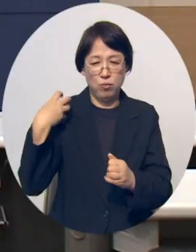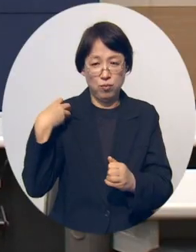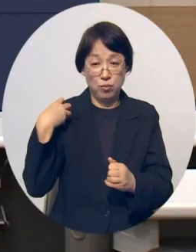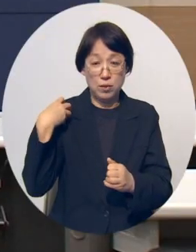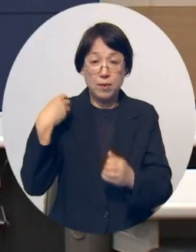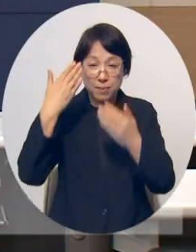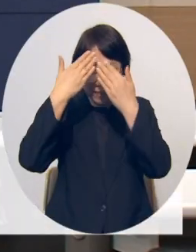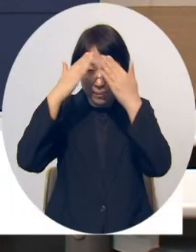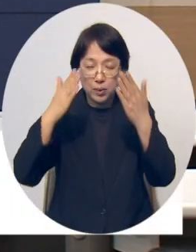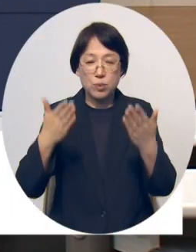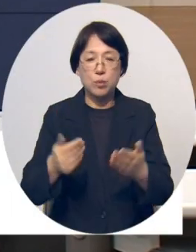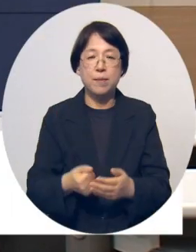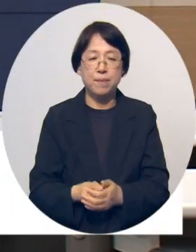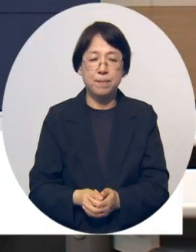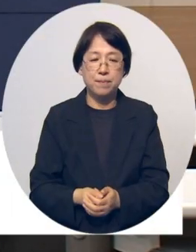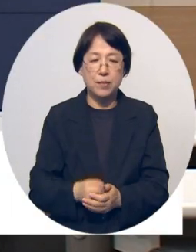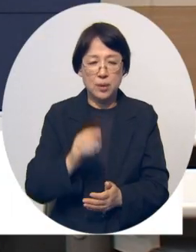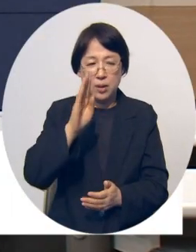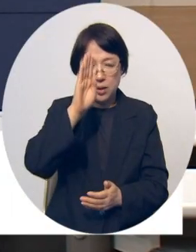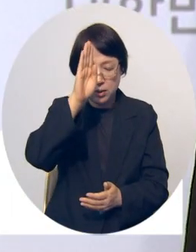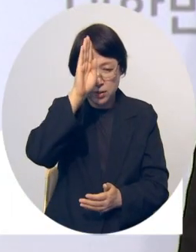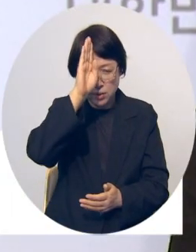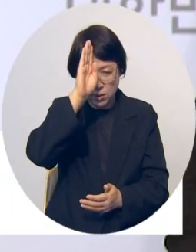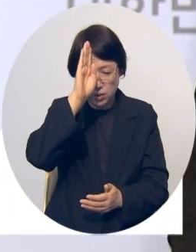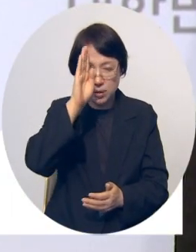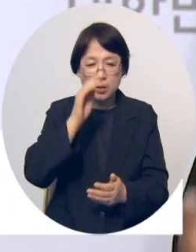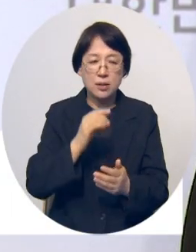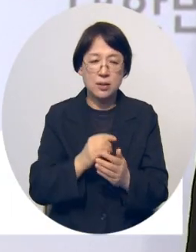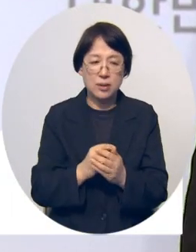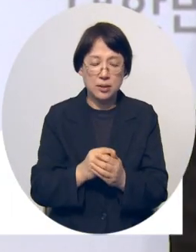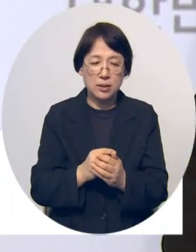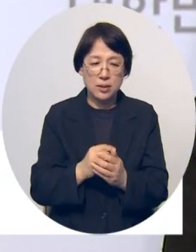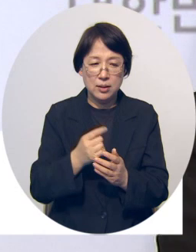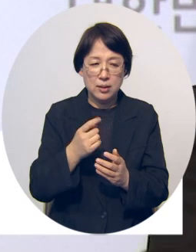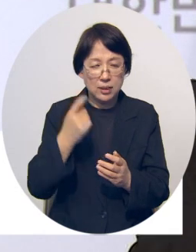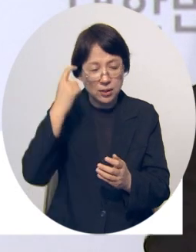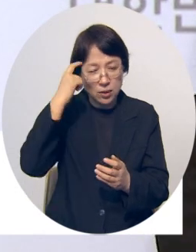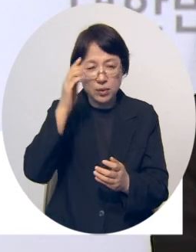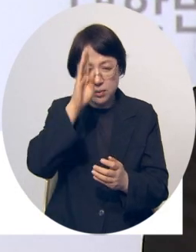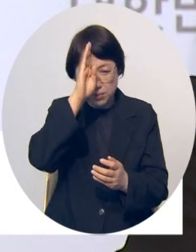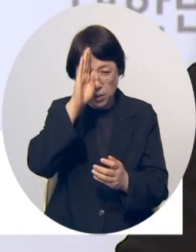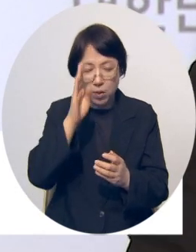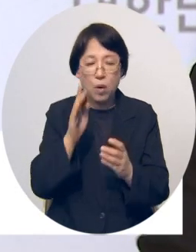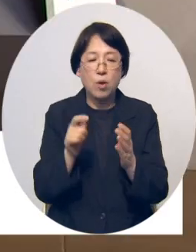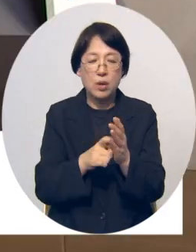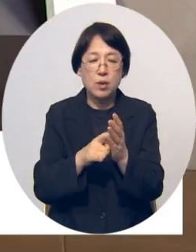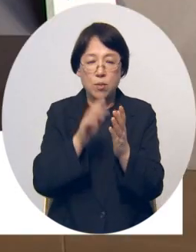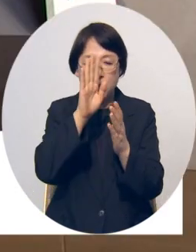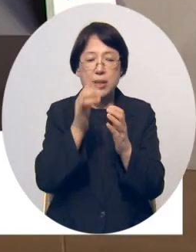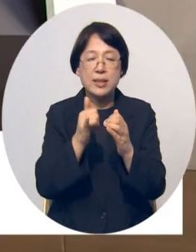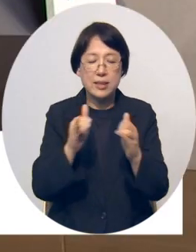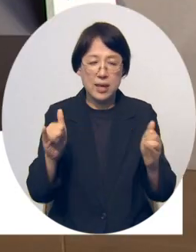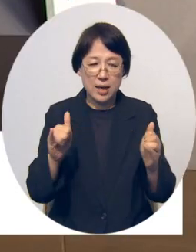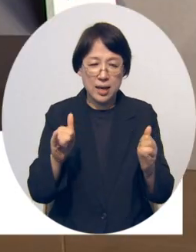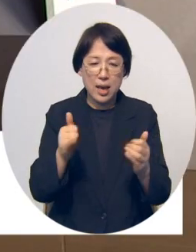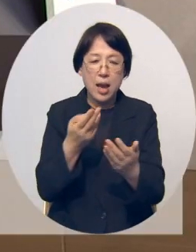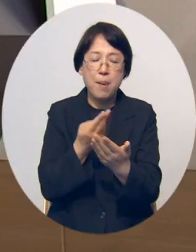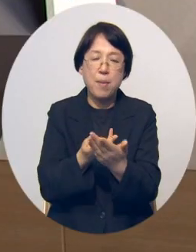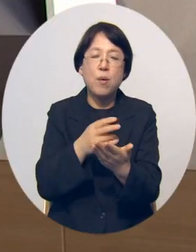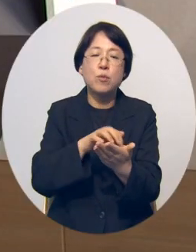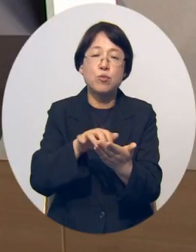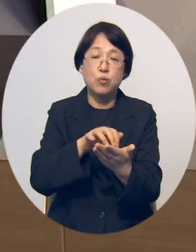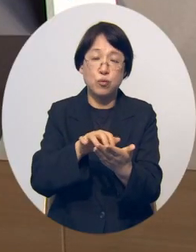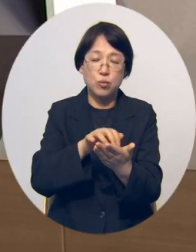정신 응급 환자에 대한 대응을 높이기 위해 권역 정신 응급의료 센터와 공공 정신 응급 병상 수도 확충하기로